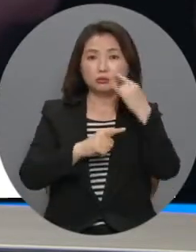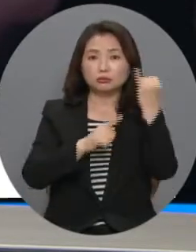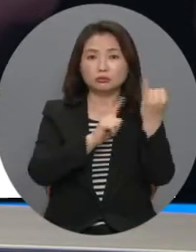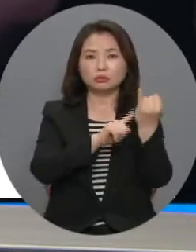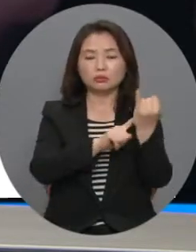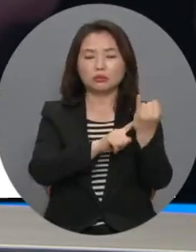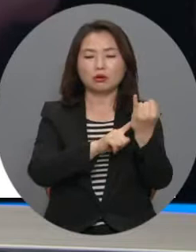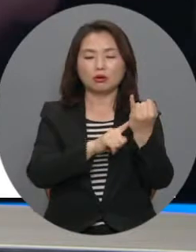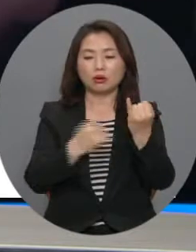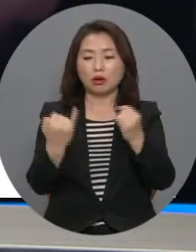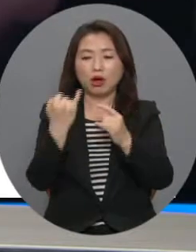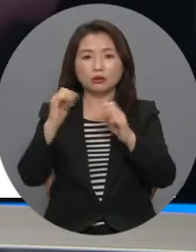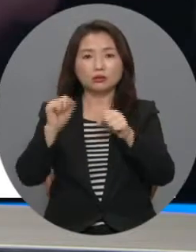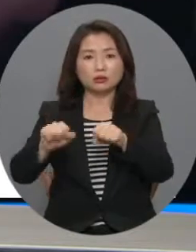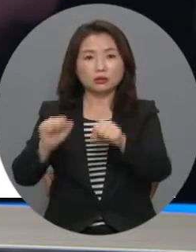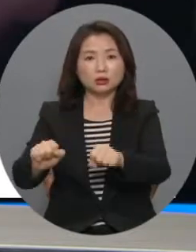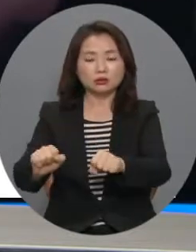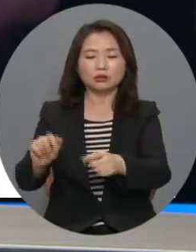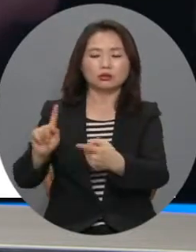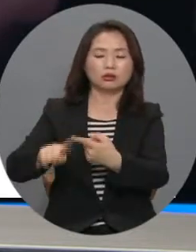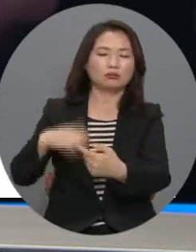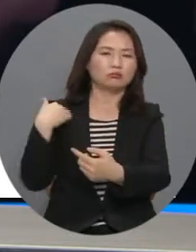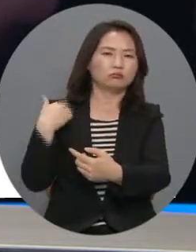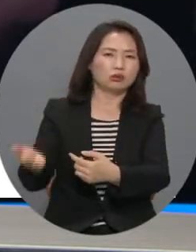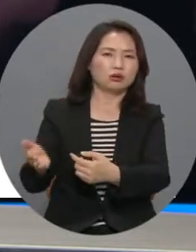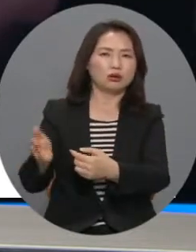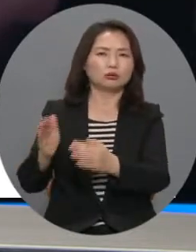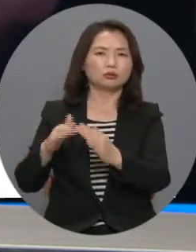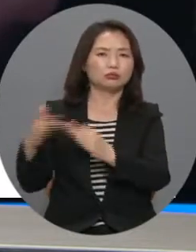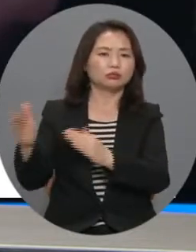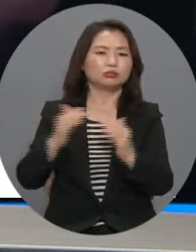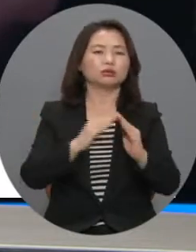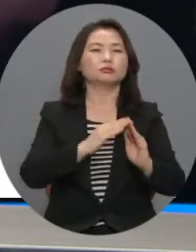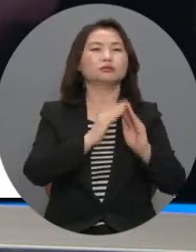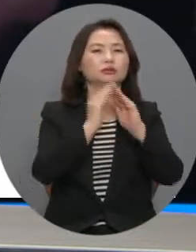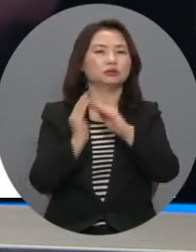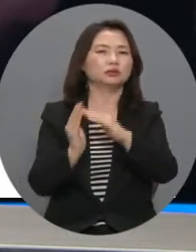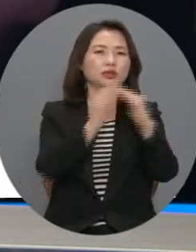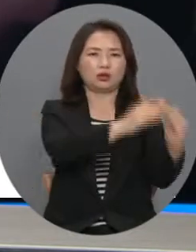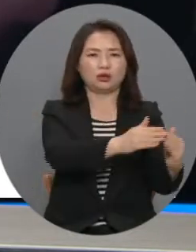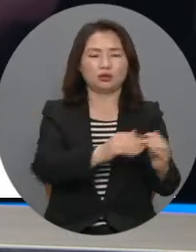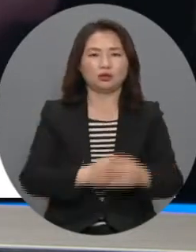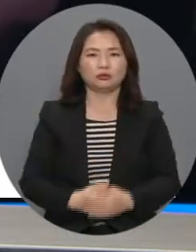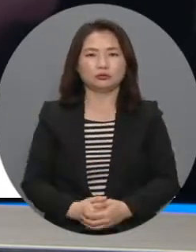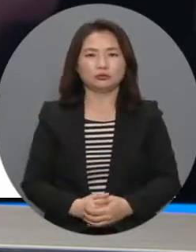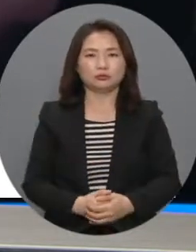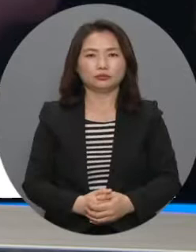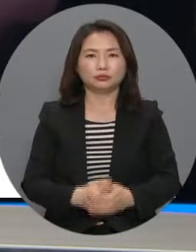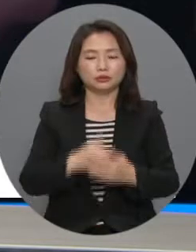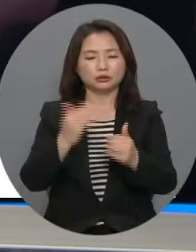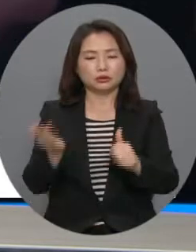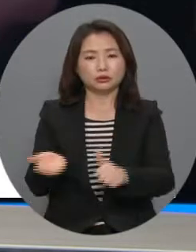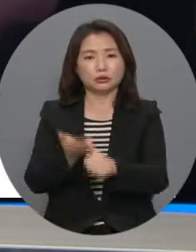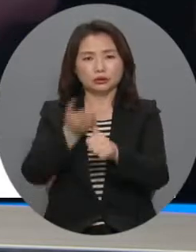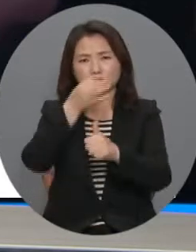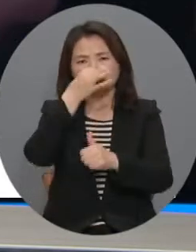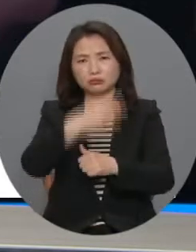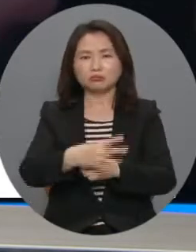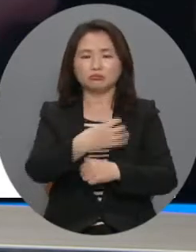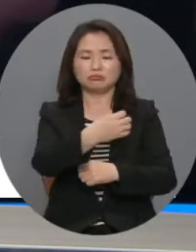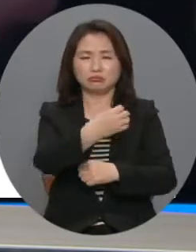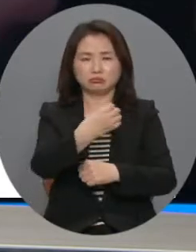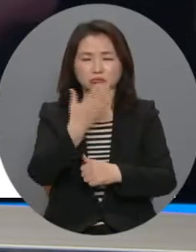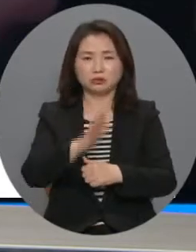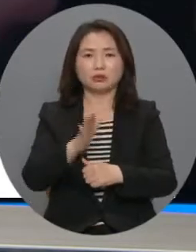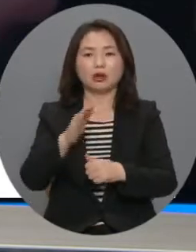엄마는 당시 멀쩡히 살아있던 아이를 그대로 홀로 집에 둔채 떠난 것으로 확인됐습니다. 양육이 힘들었기